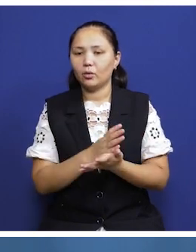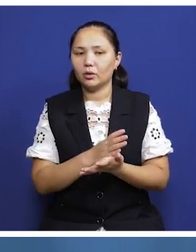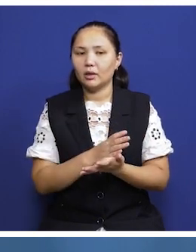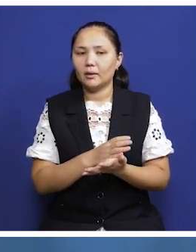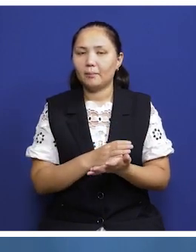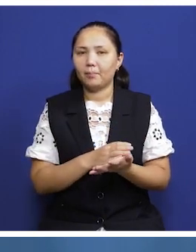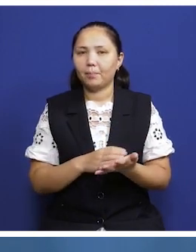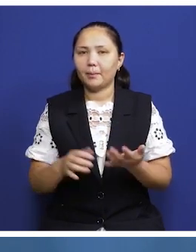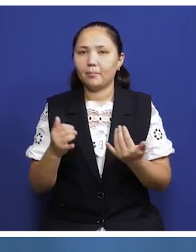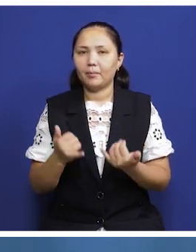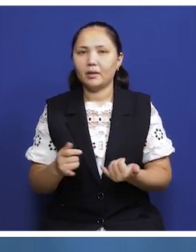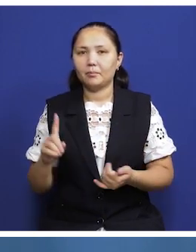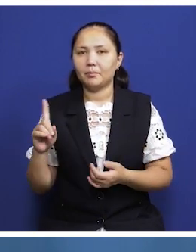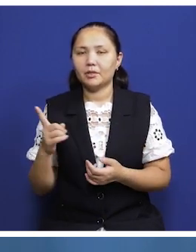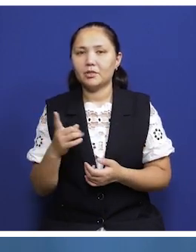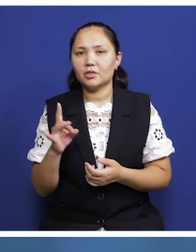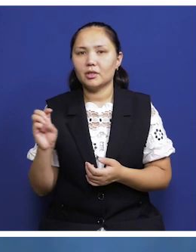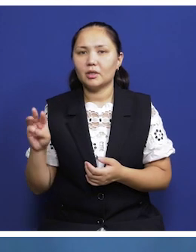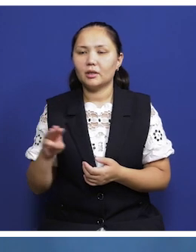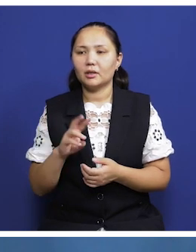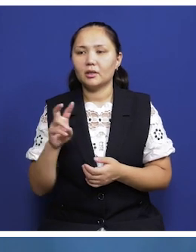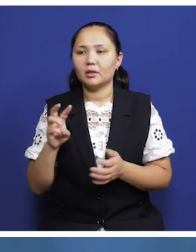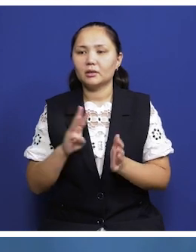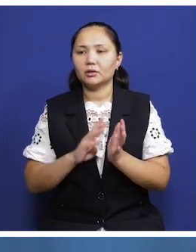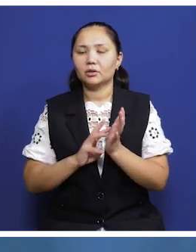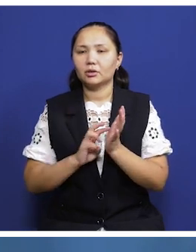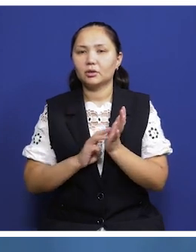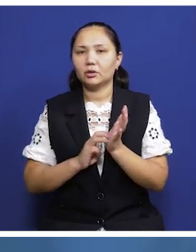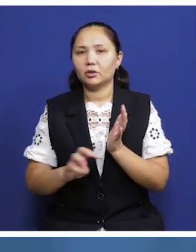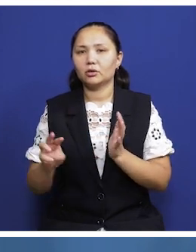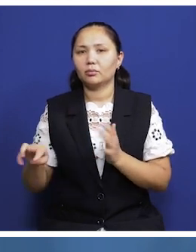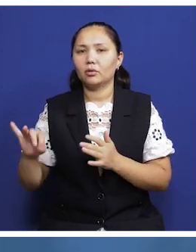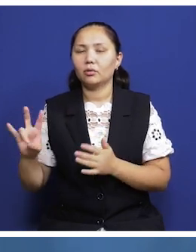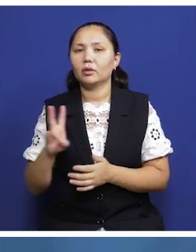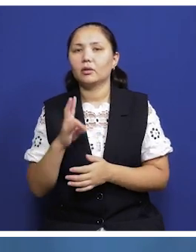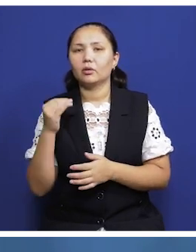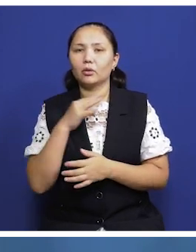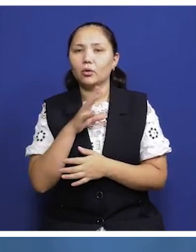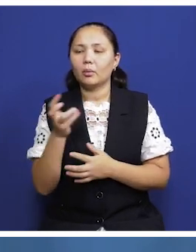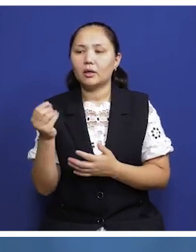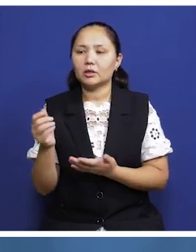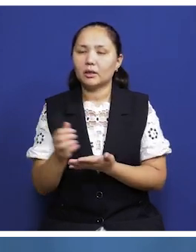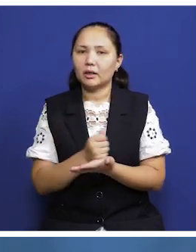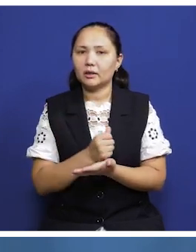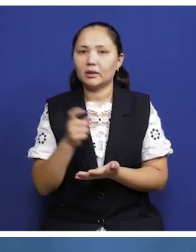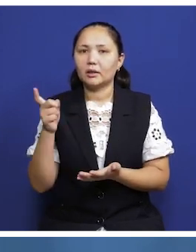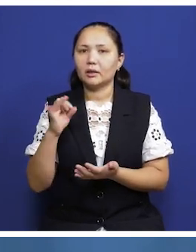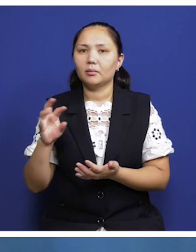бойынша биыл біз бірінші рет 800 миллионнан астам қаржы бөлдік. Олармен химиялық